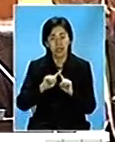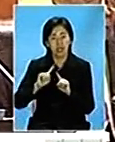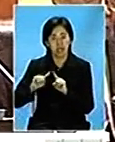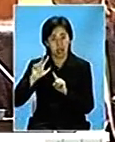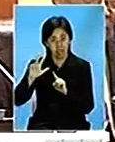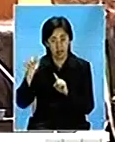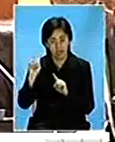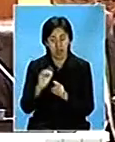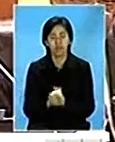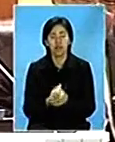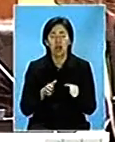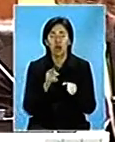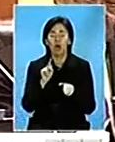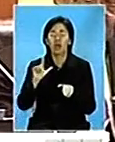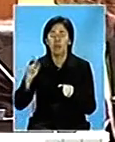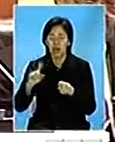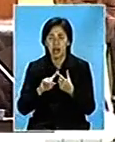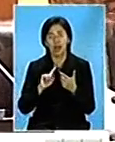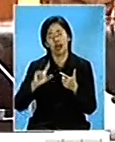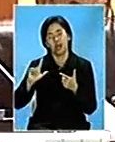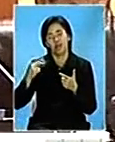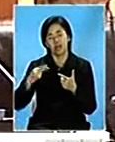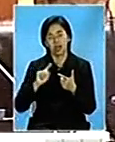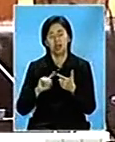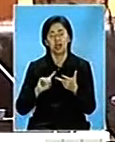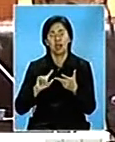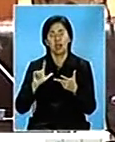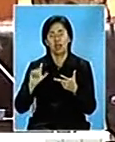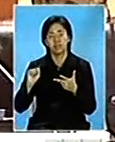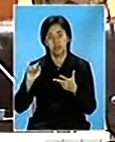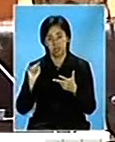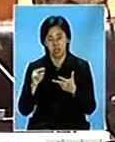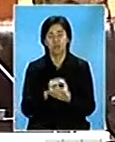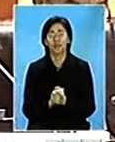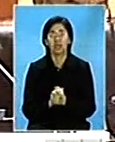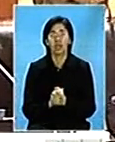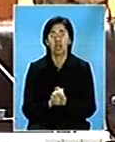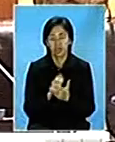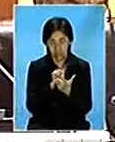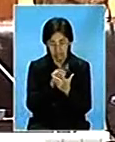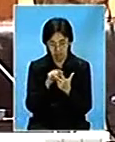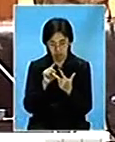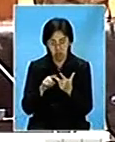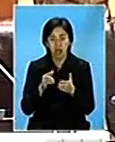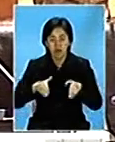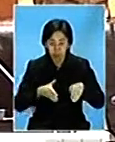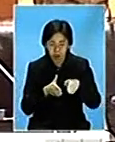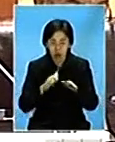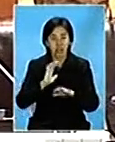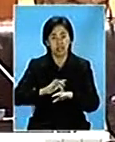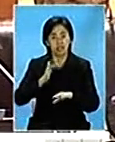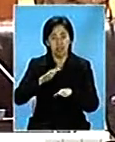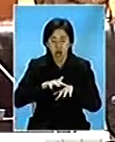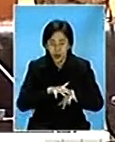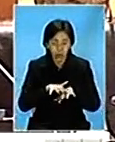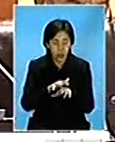ำบ้าคลองลำเฮียนแล้วก็คลองลำสุนทินะขออนุญาตกราบเรียนว่าทั้งสวนส่วนนี้เป็นคลองธรรมชาตินะครับ ซึ่งขณะ